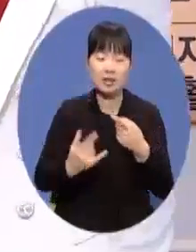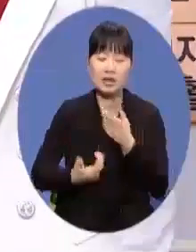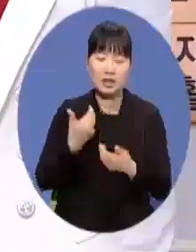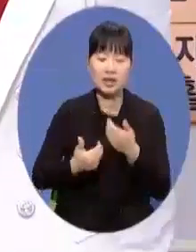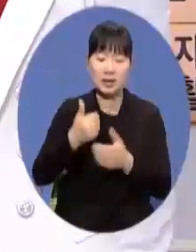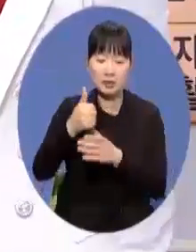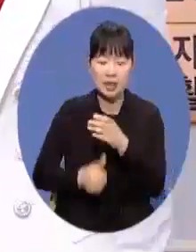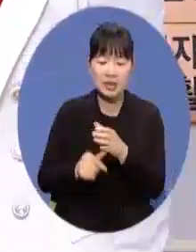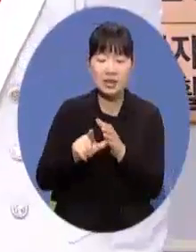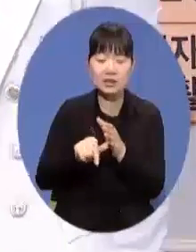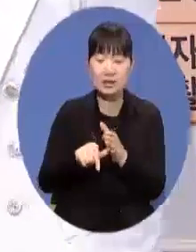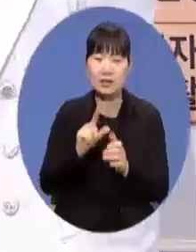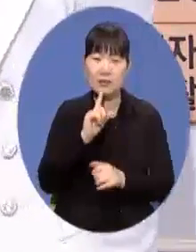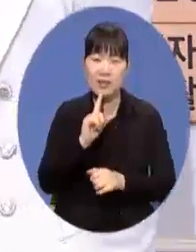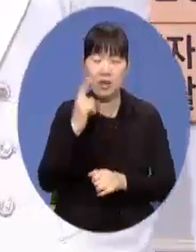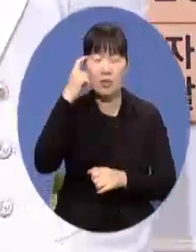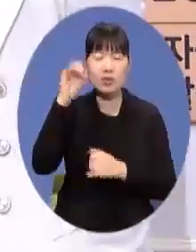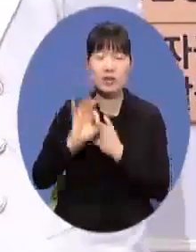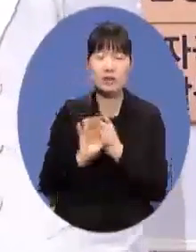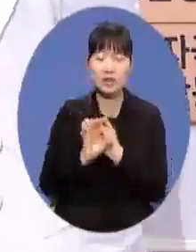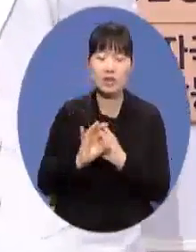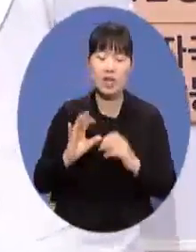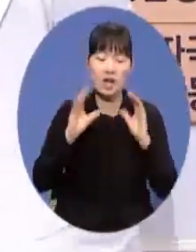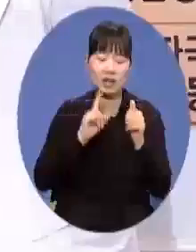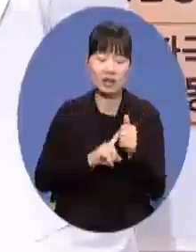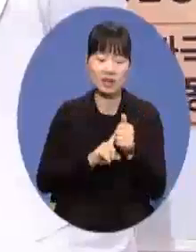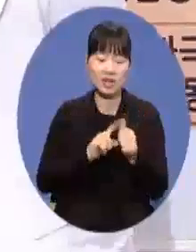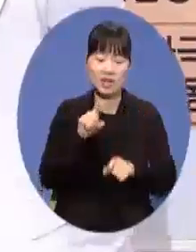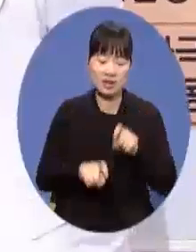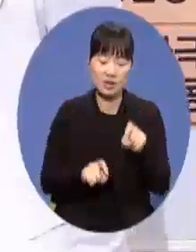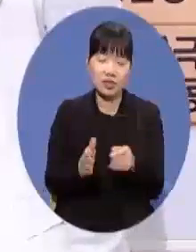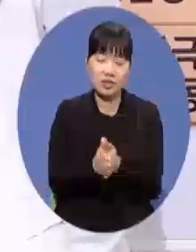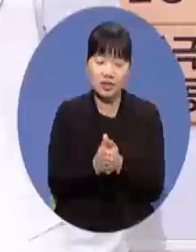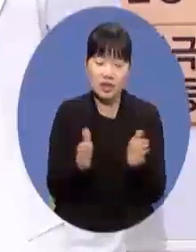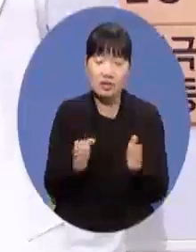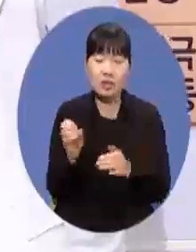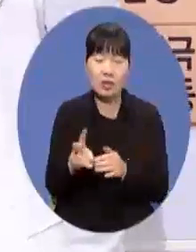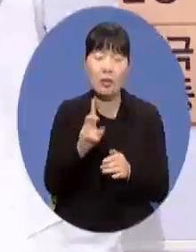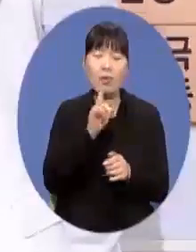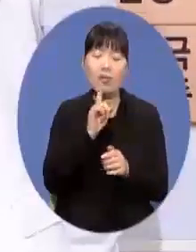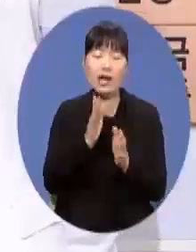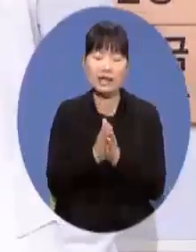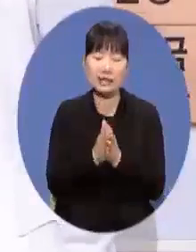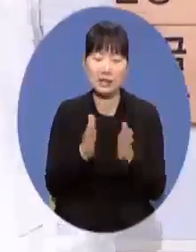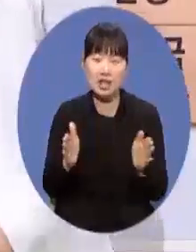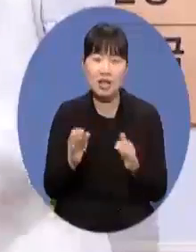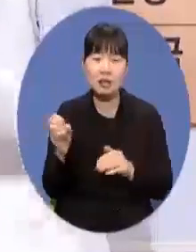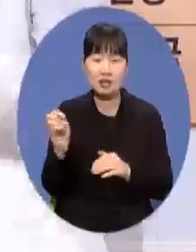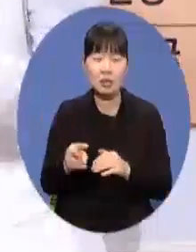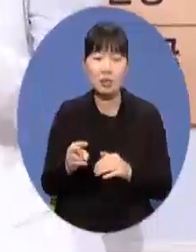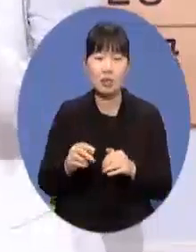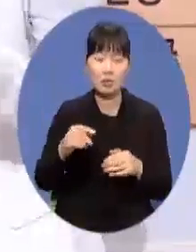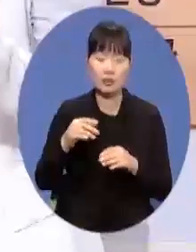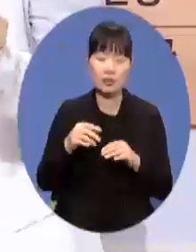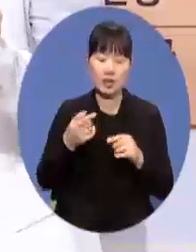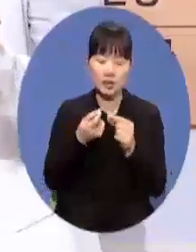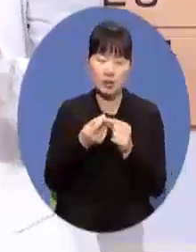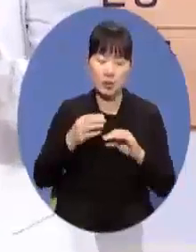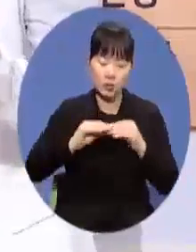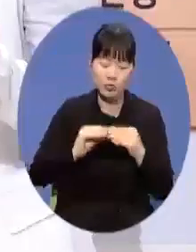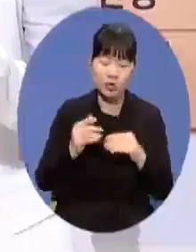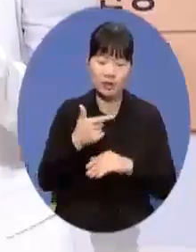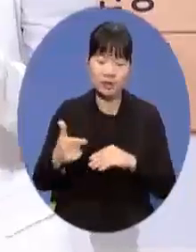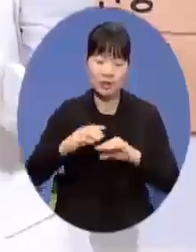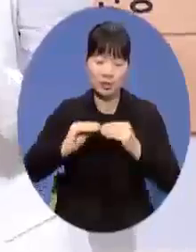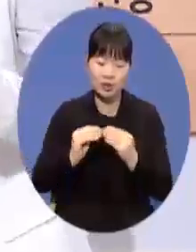갈등에 빠지시는 시기입니다. 왜냐면은 아이들이 이제 걷기 시작하고 말하기 시작합니다. 그러면서 소근육이나 대근육이